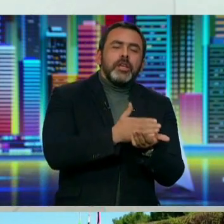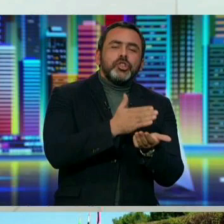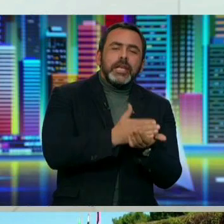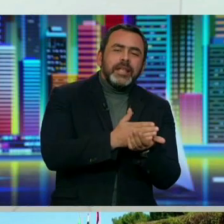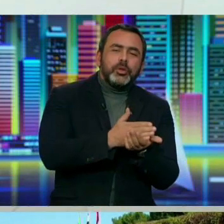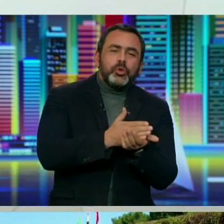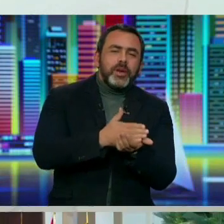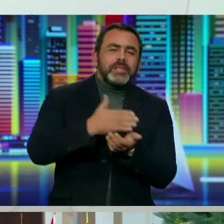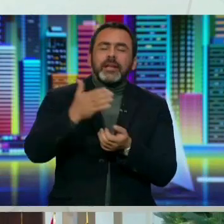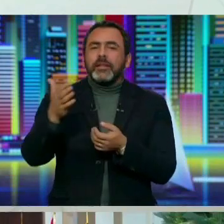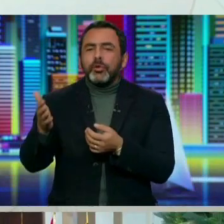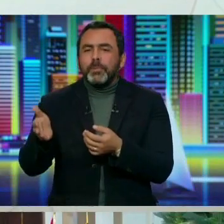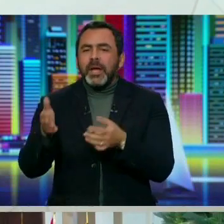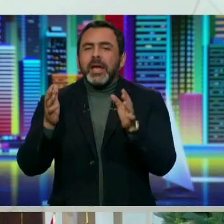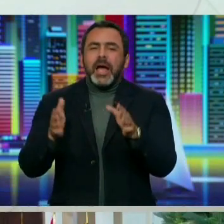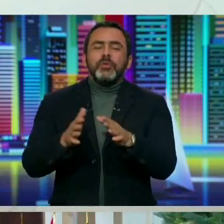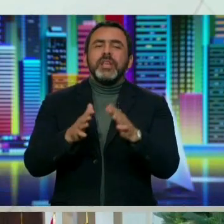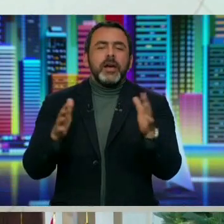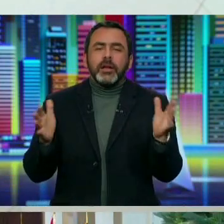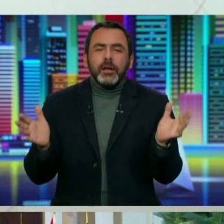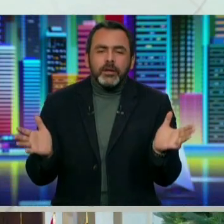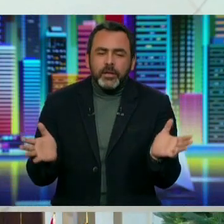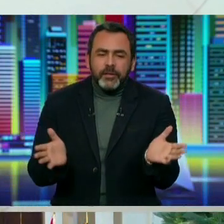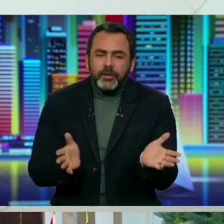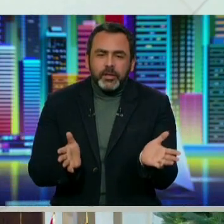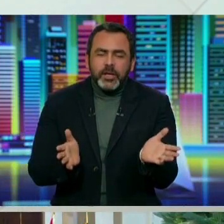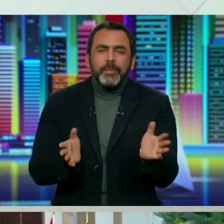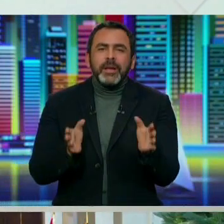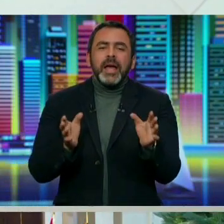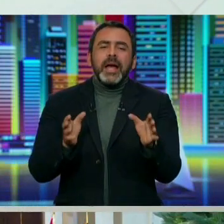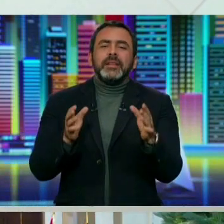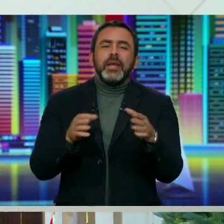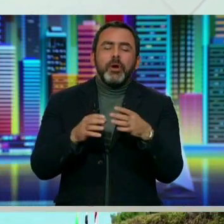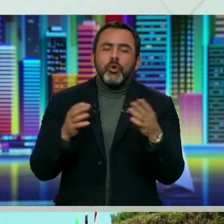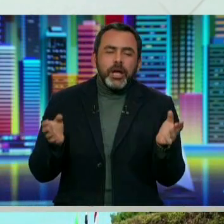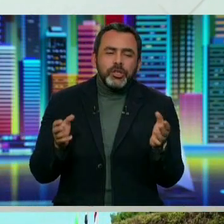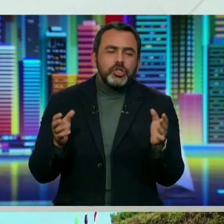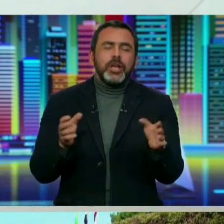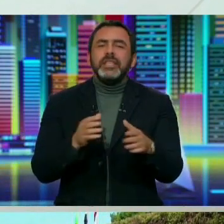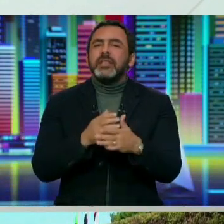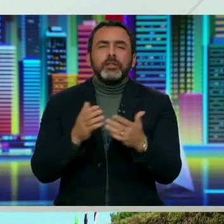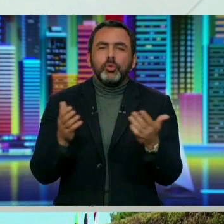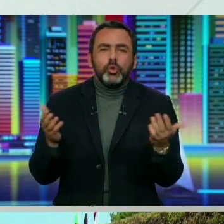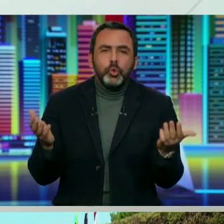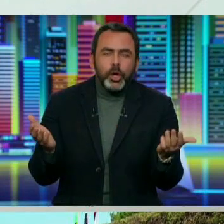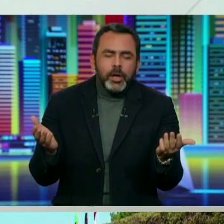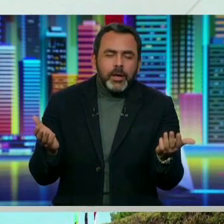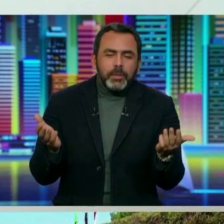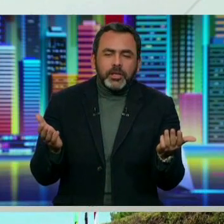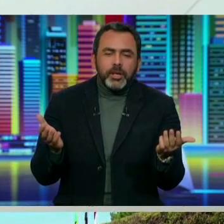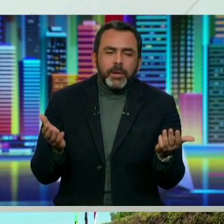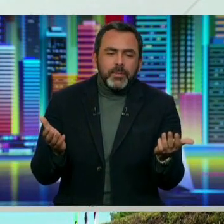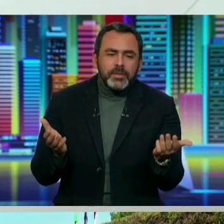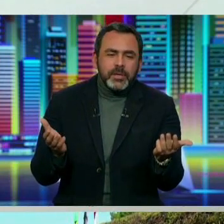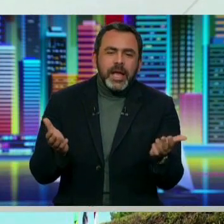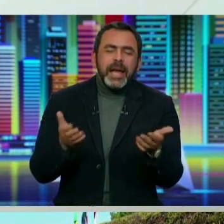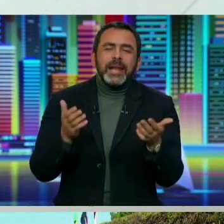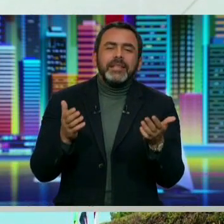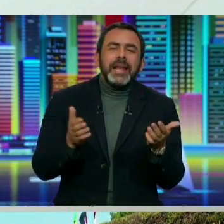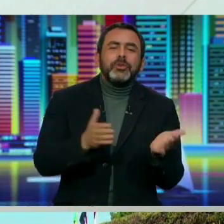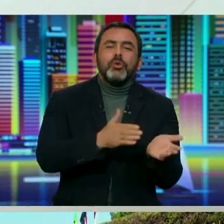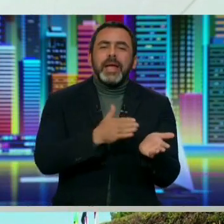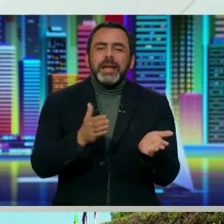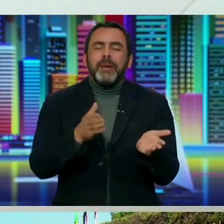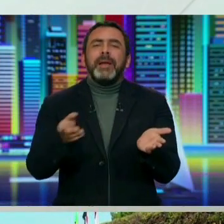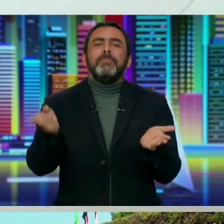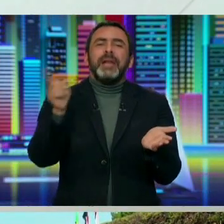ما شهدته سواء اذا كانت اثيوبيا او سائر القاره الافريقيه من التوجهات شديده الوضوح من قبل مصر